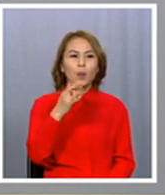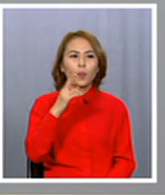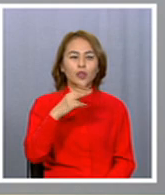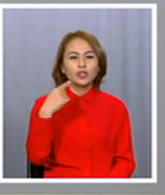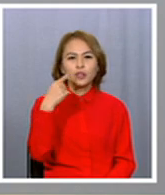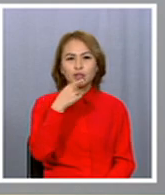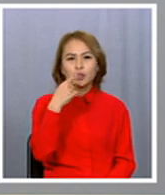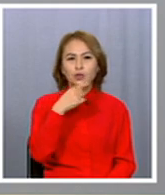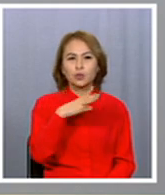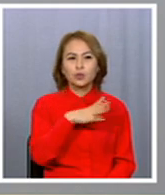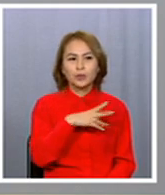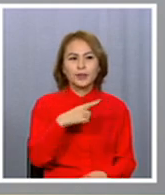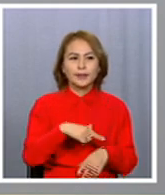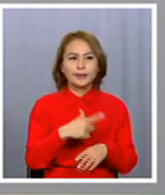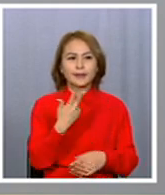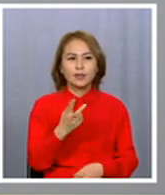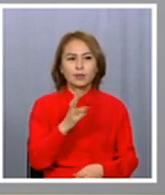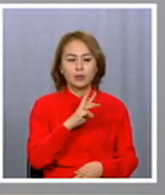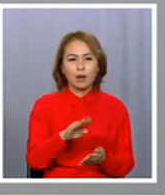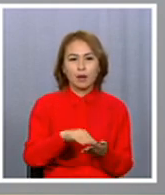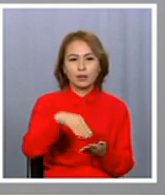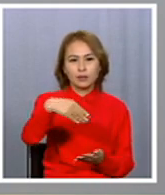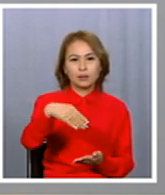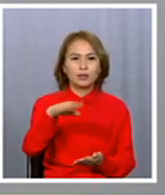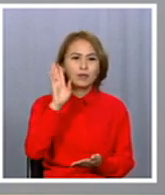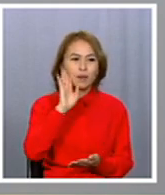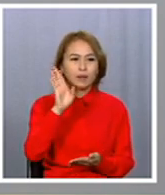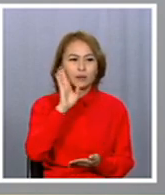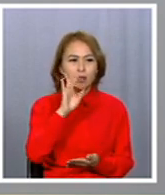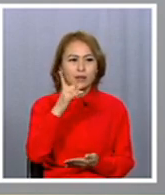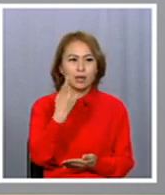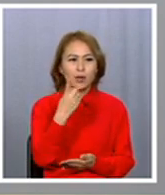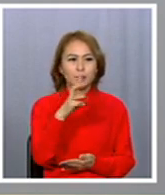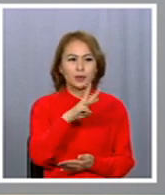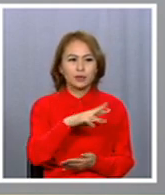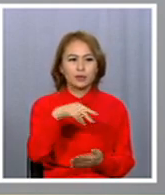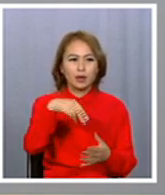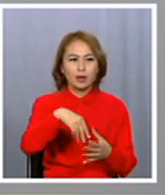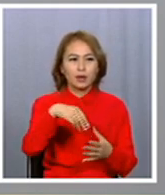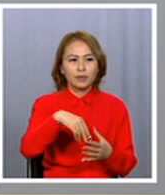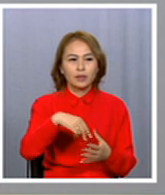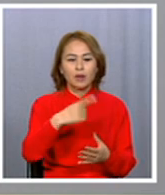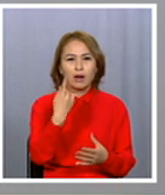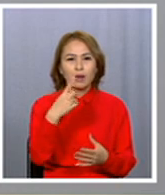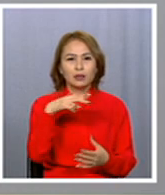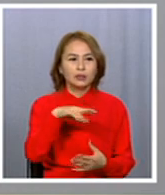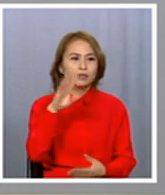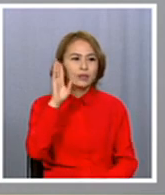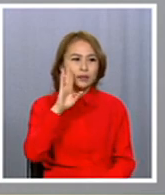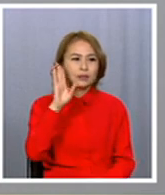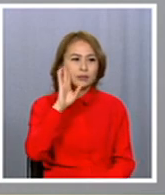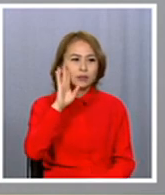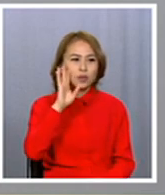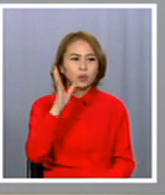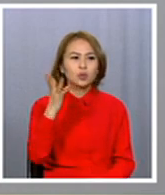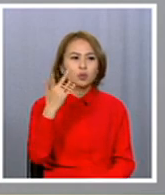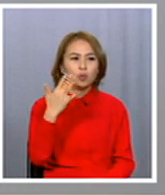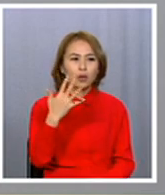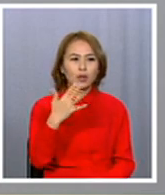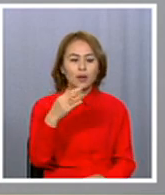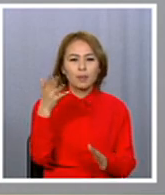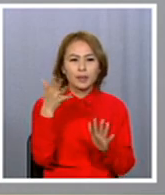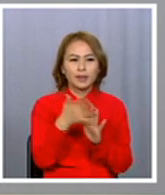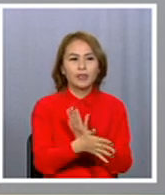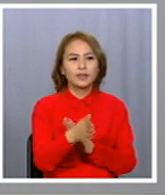зубы 3 минуты при открытом кране. За одну минуту из крана вытекает 1 литр воды.